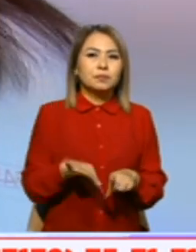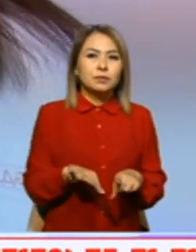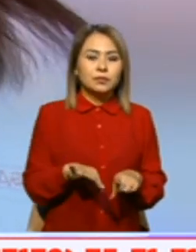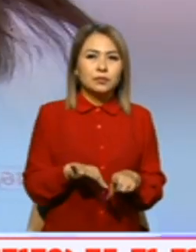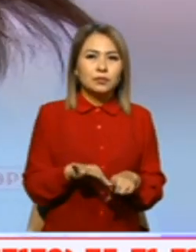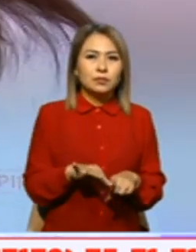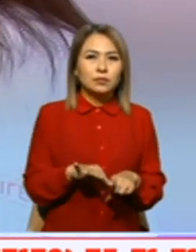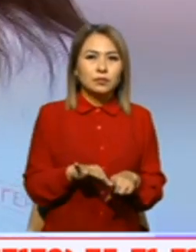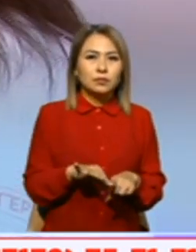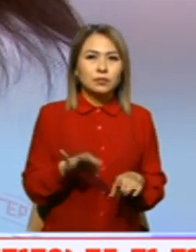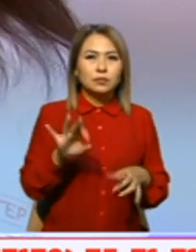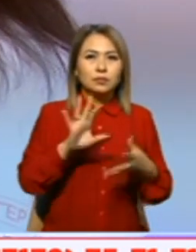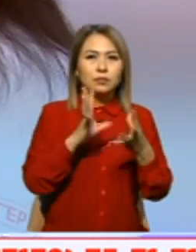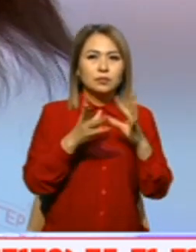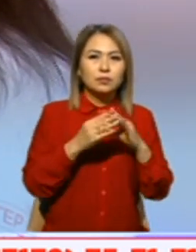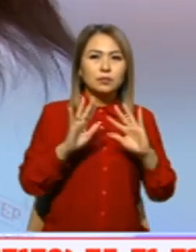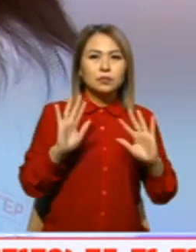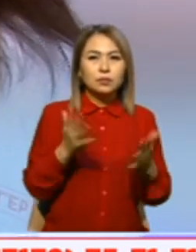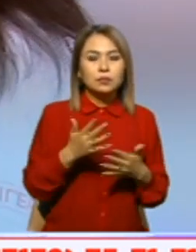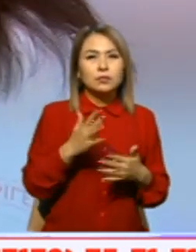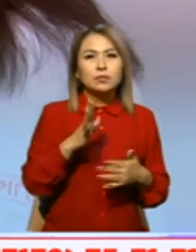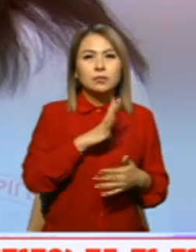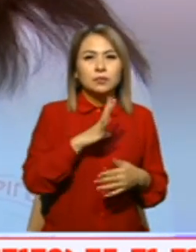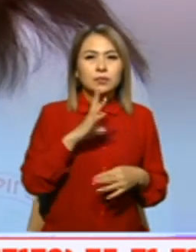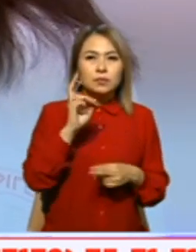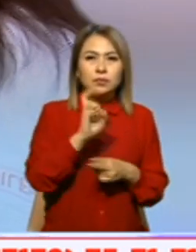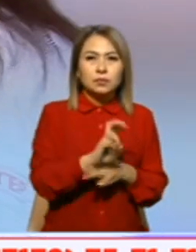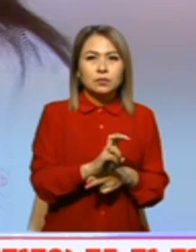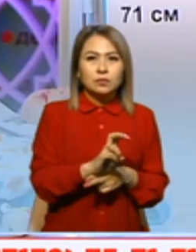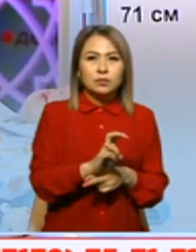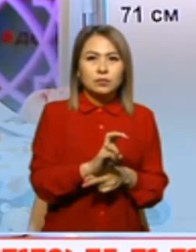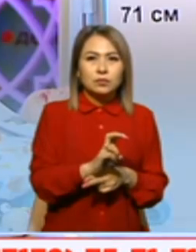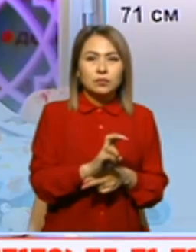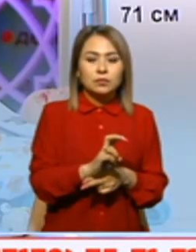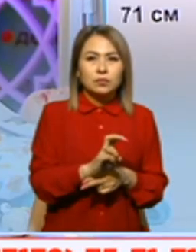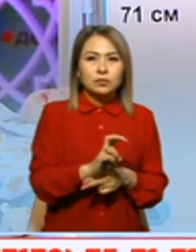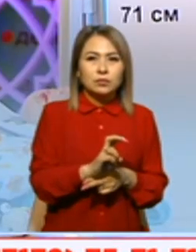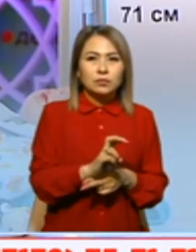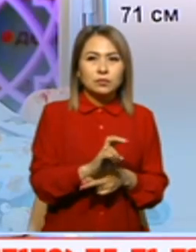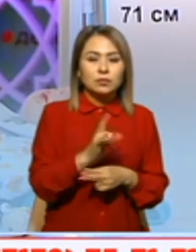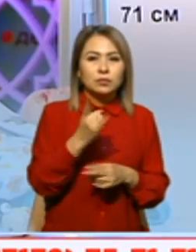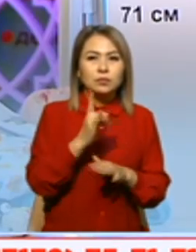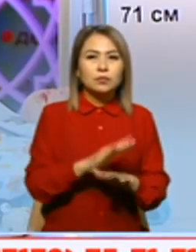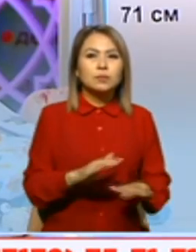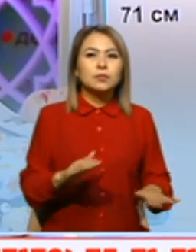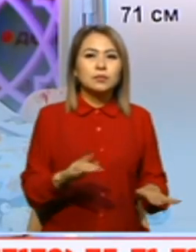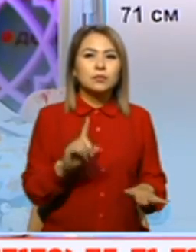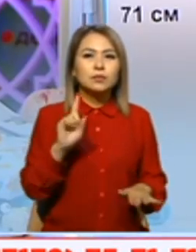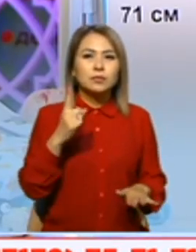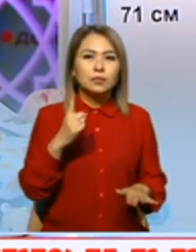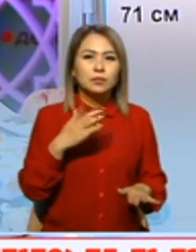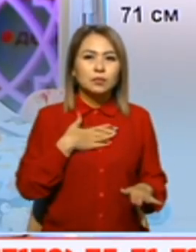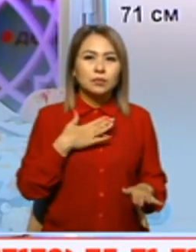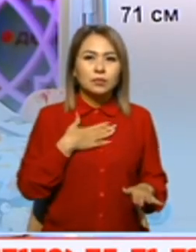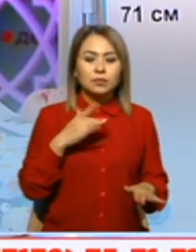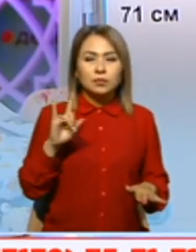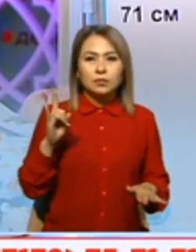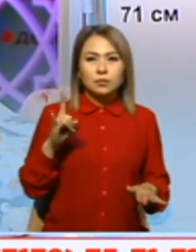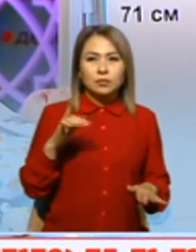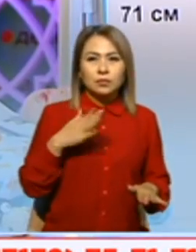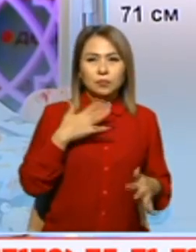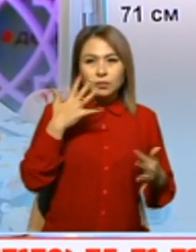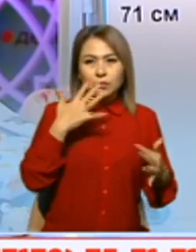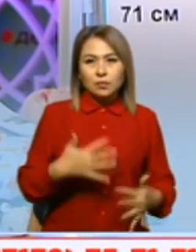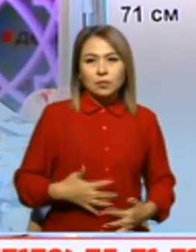сол кезде көп жағдайда келіп ата-аналар айтып атады. Сондай балдардың ата-аналары неге менің осы аяғым